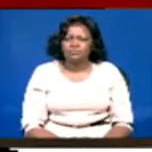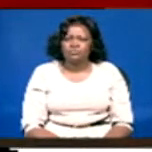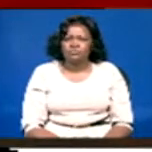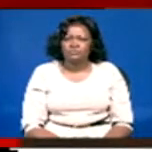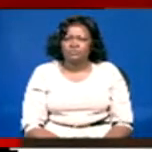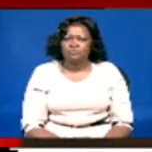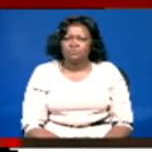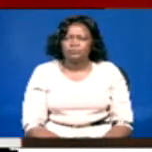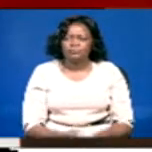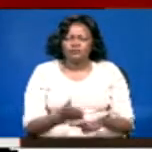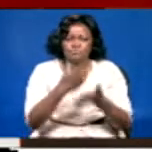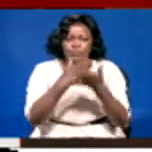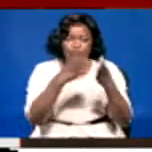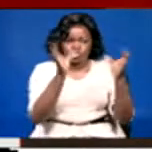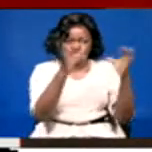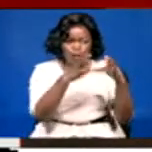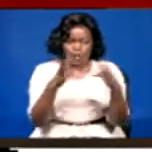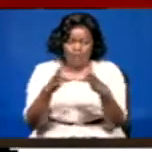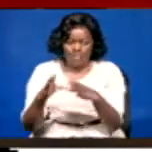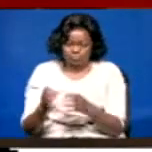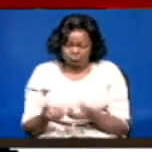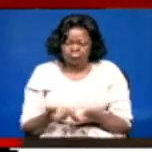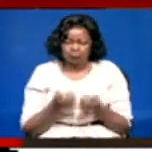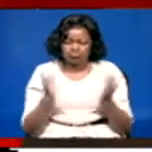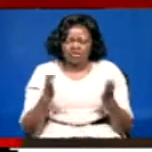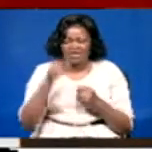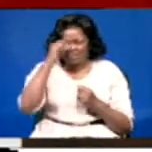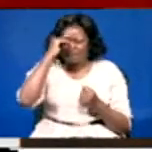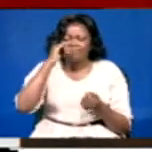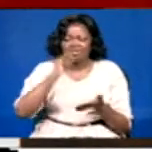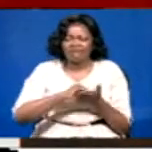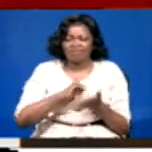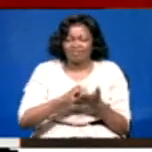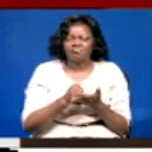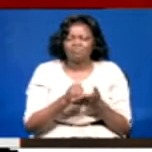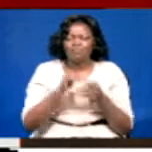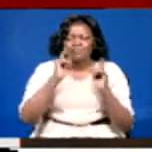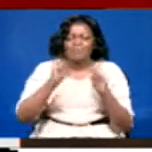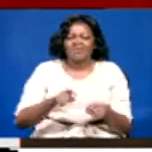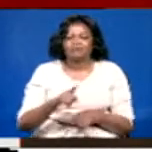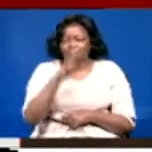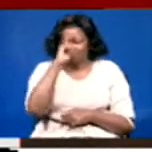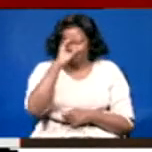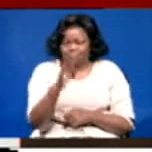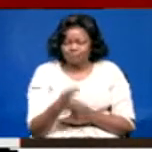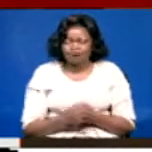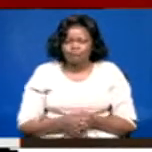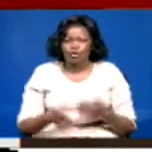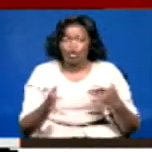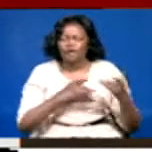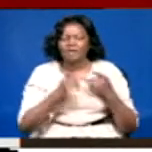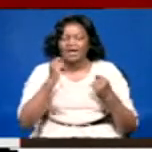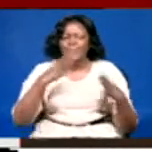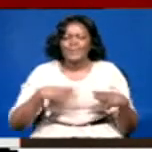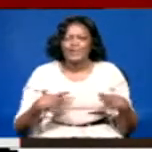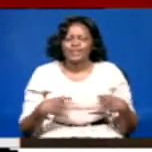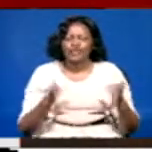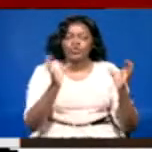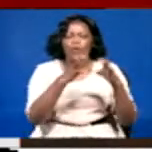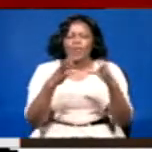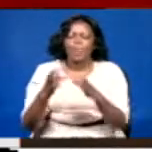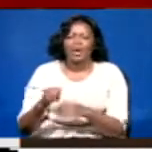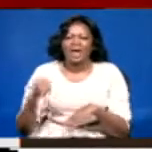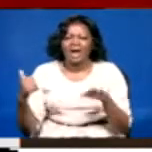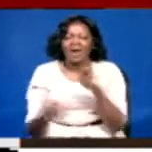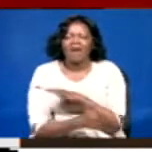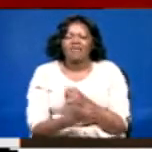Baadhi ya makundi ya kijamii yanahimiza serikali ijayo kutilia maanani maslahi ya mkenya wa chini. Makundi hayo chini ya